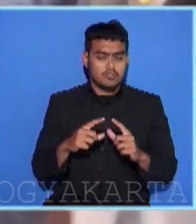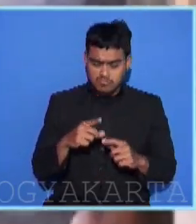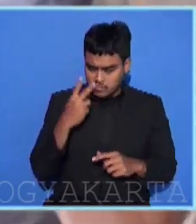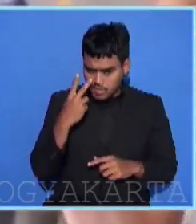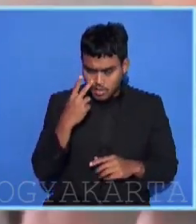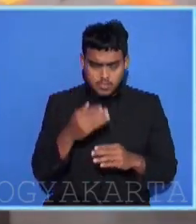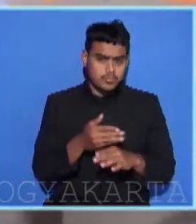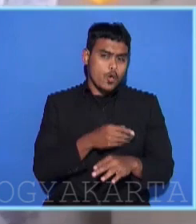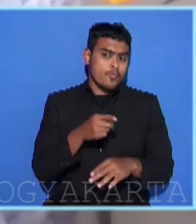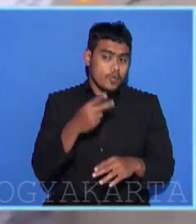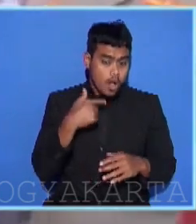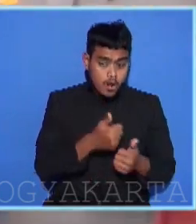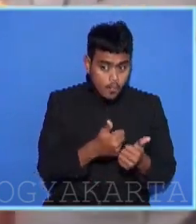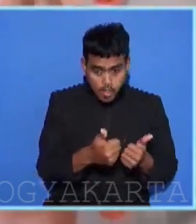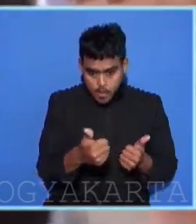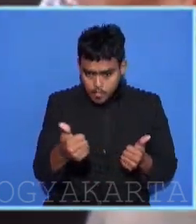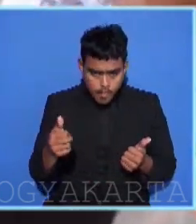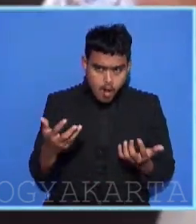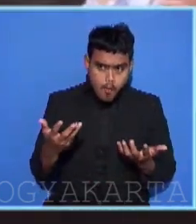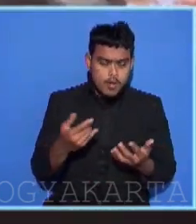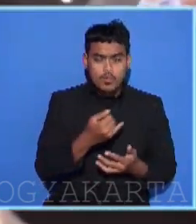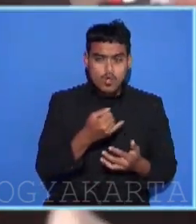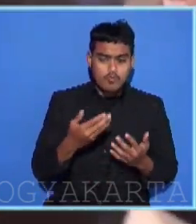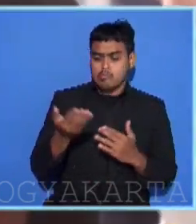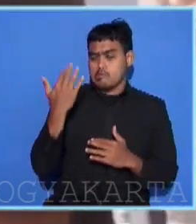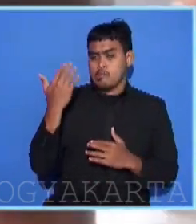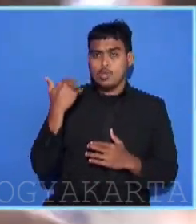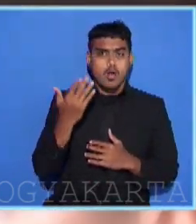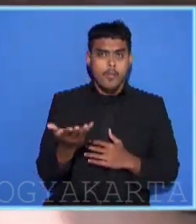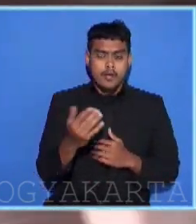tembak di dada pada Jumat pekan lalu. Penyebab kematian korban hingga kini masih misteri.